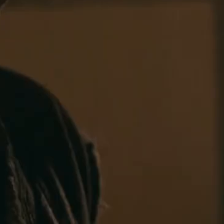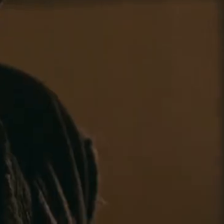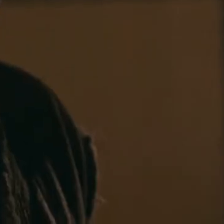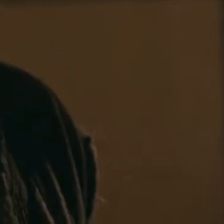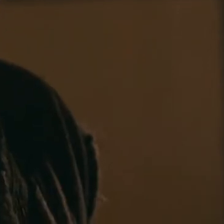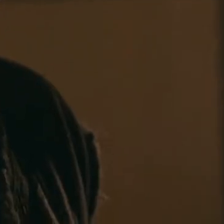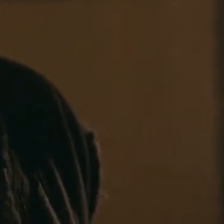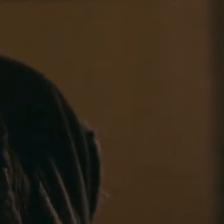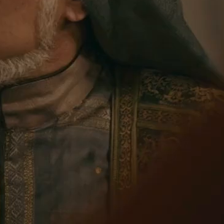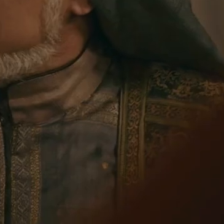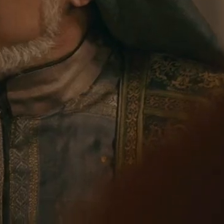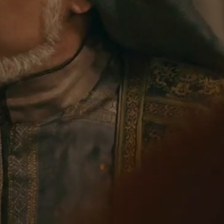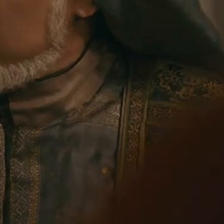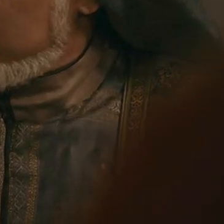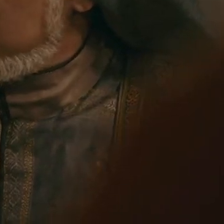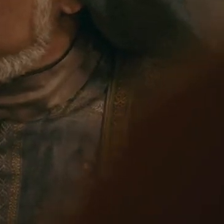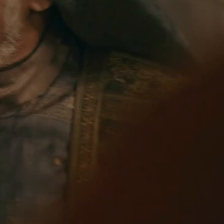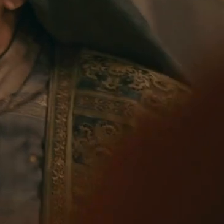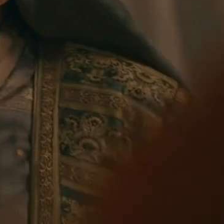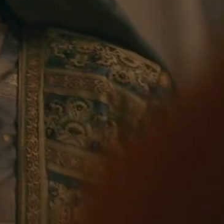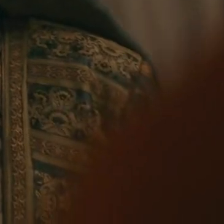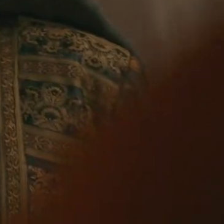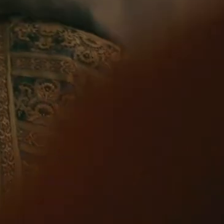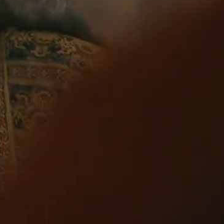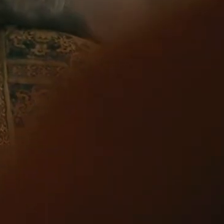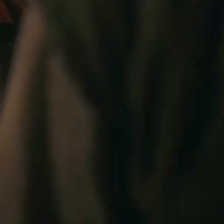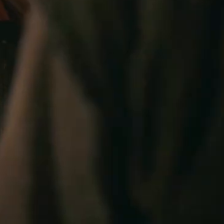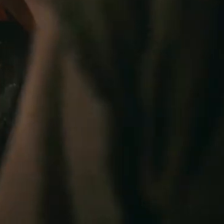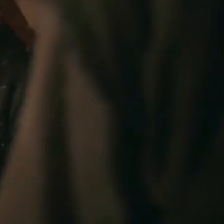Neccar Mevlüt'ü süzerek sinirle güldü.